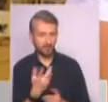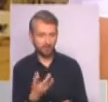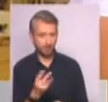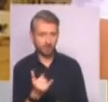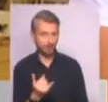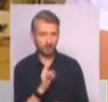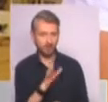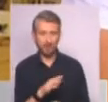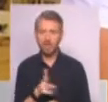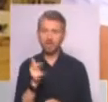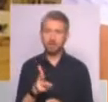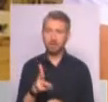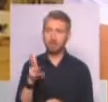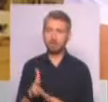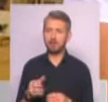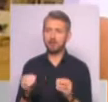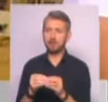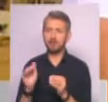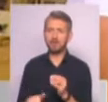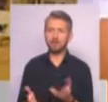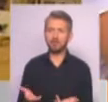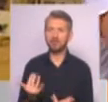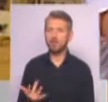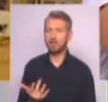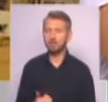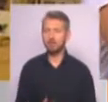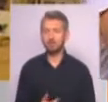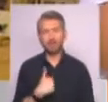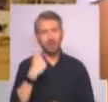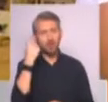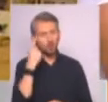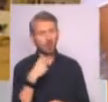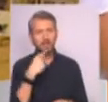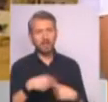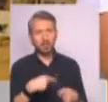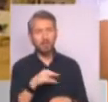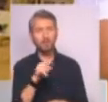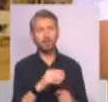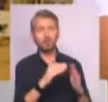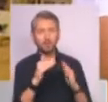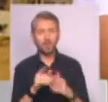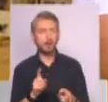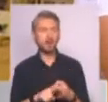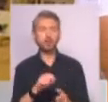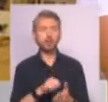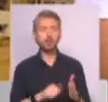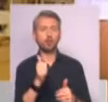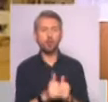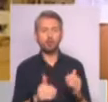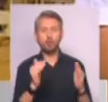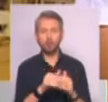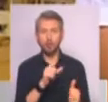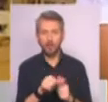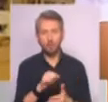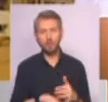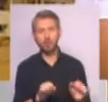скажеш. 3, 5 тисяч, 10. Скільки? Ну, я думаю, зазвичай по тим будинкам. Це залежить від кожного будинку окремо, від